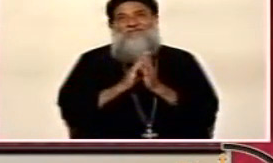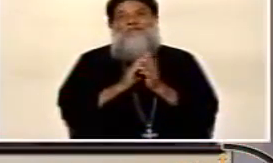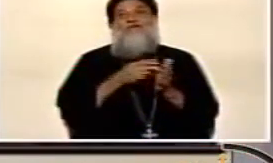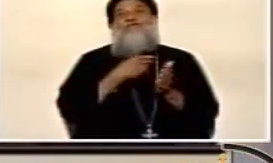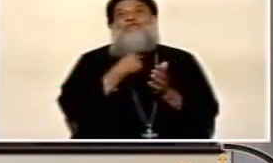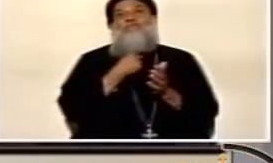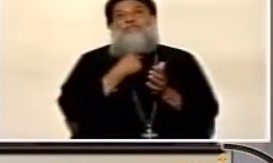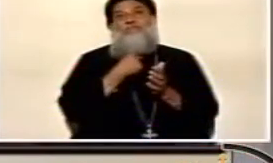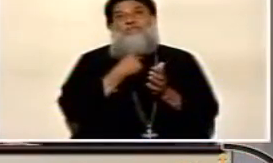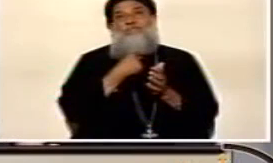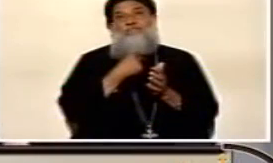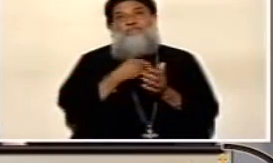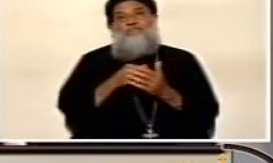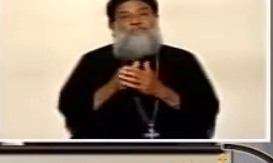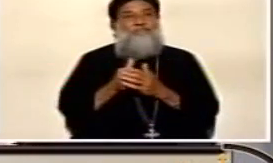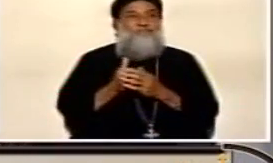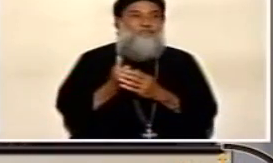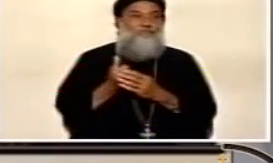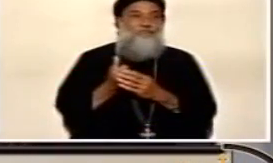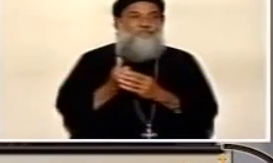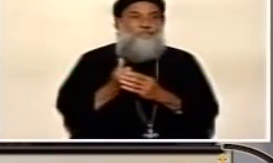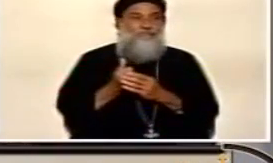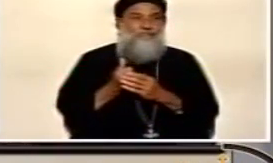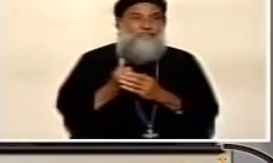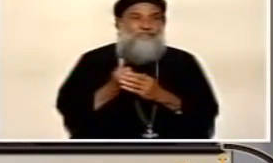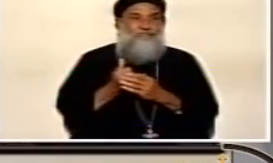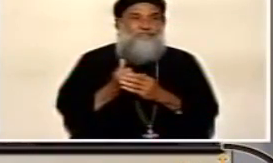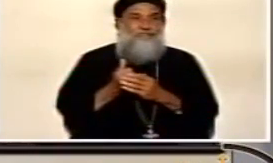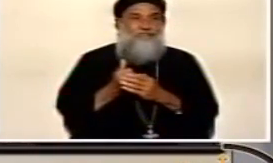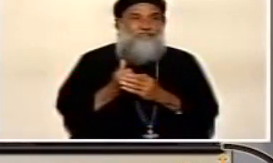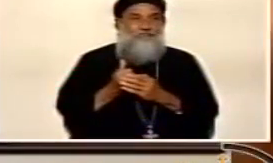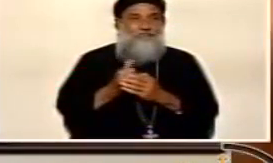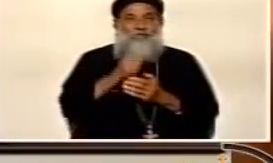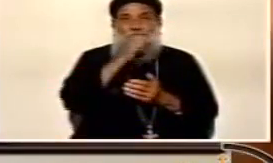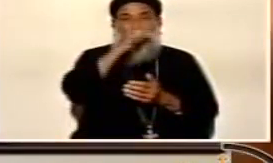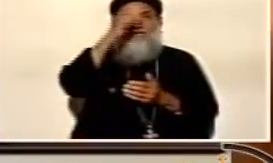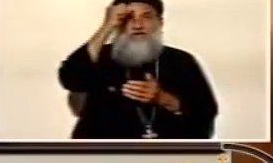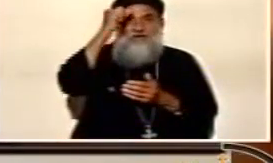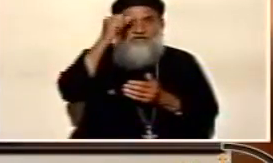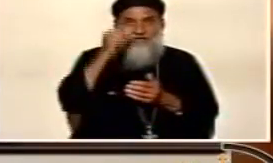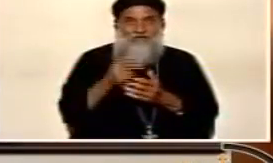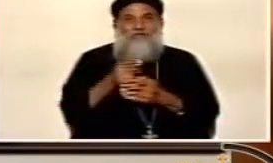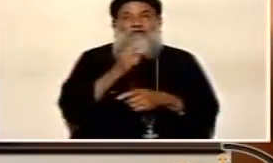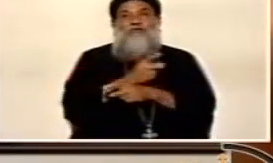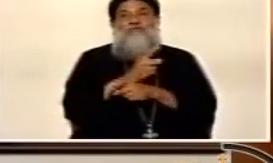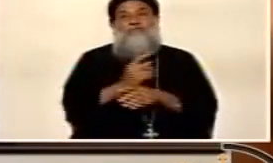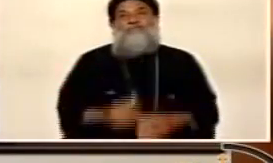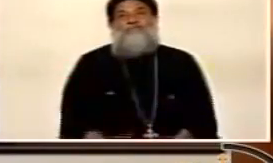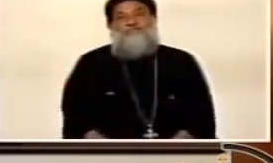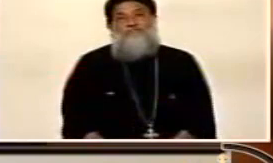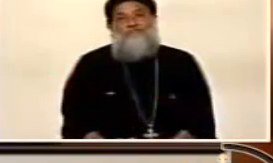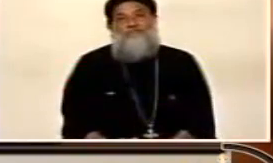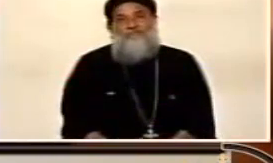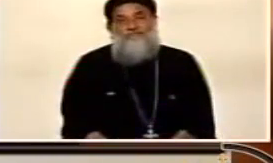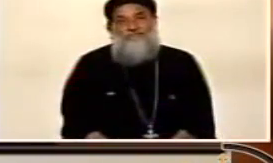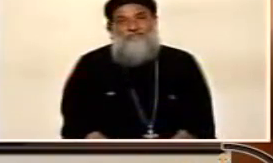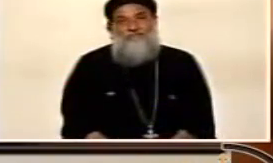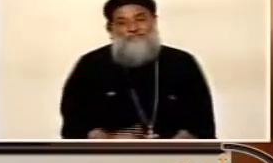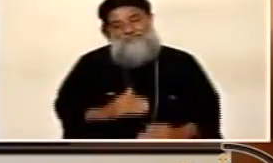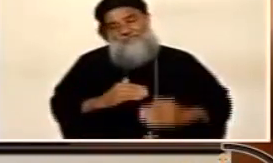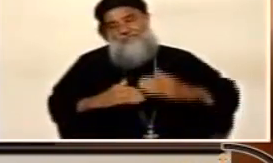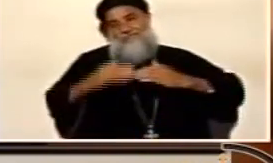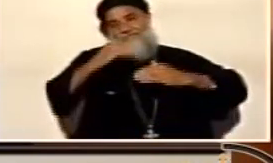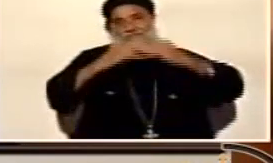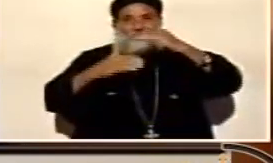ما فيش كسر لأي صوم. لا، لأنها عيد الرسل مش عيد سيدي، يعني ما أنا بقول